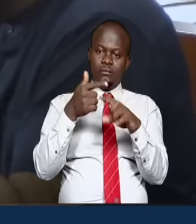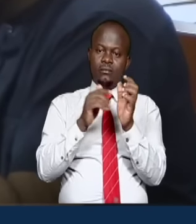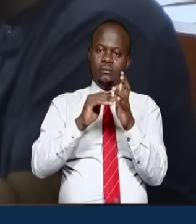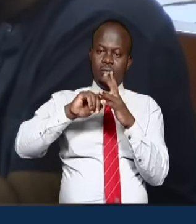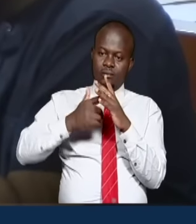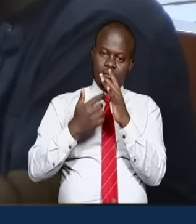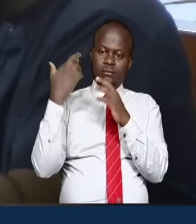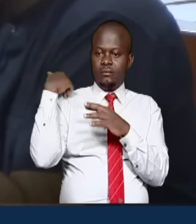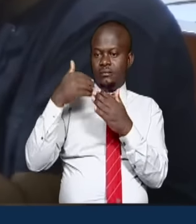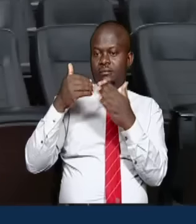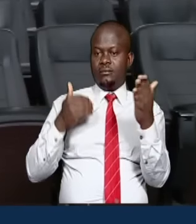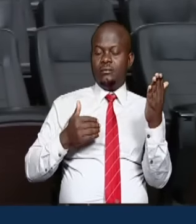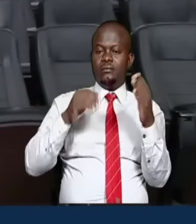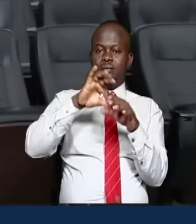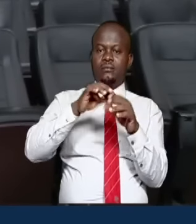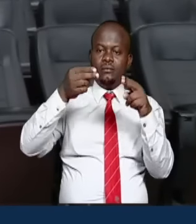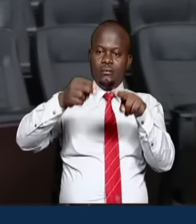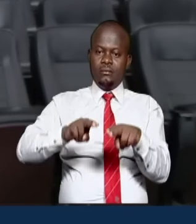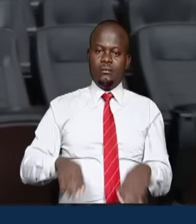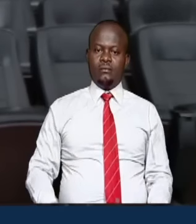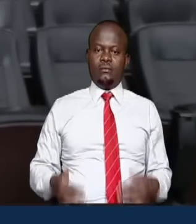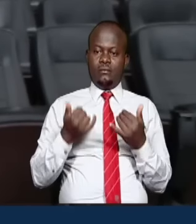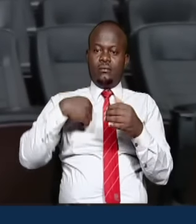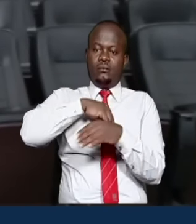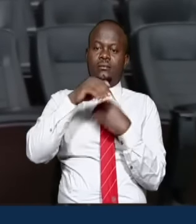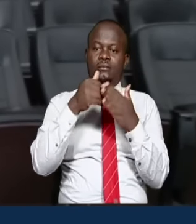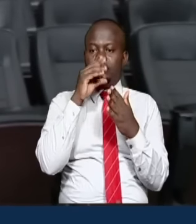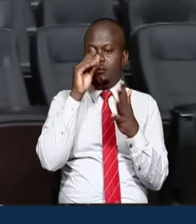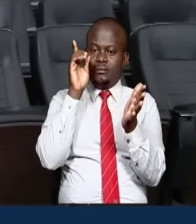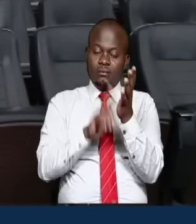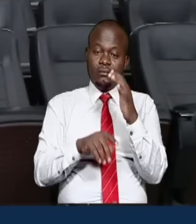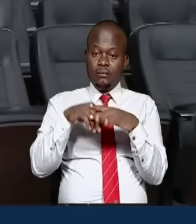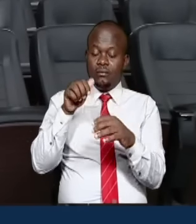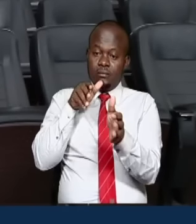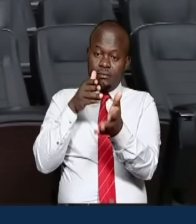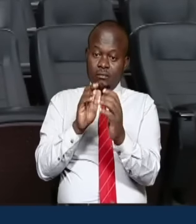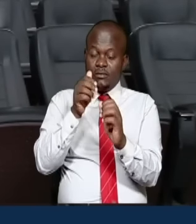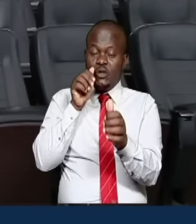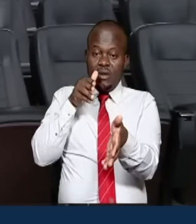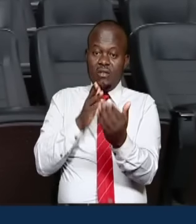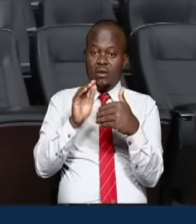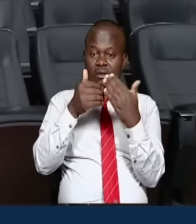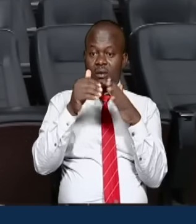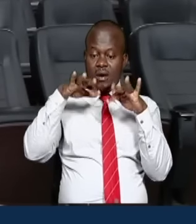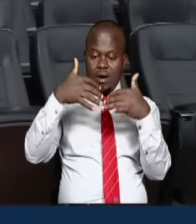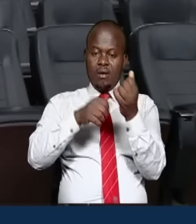banatangiye inshingano mbere y'uko amatora aba. Icyo navuga ni uko turimo turakurikirana uko igikorwa gikorwa, naga ari